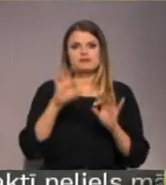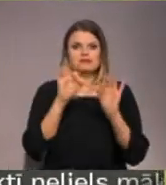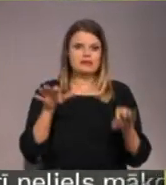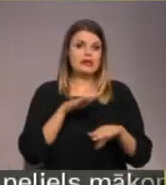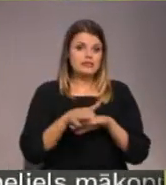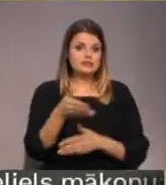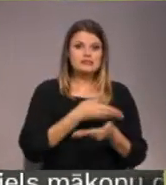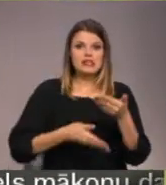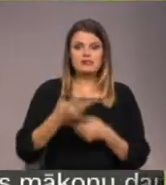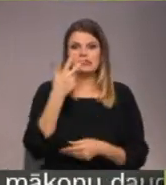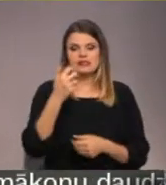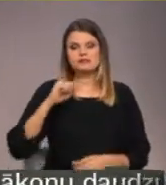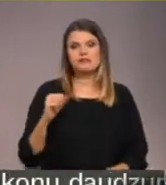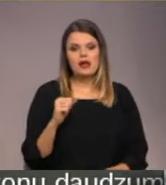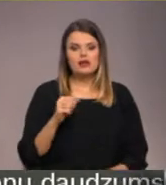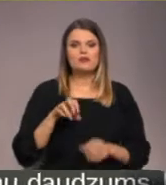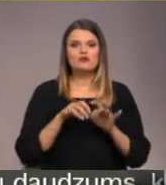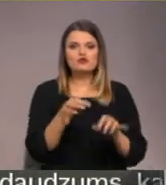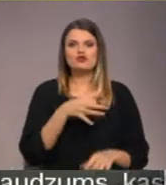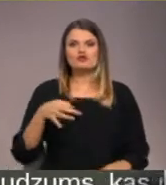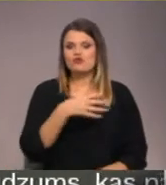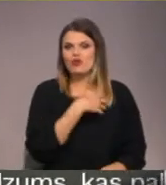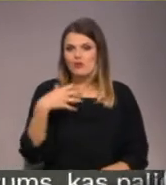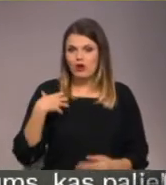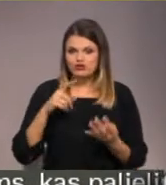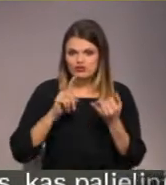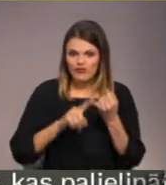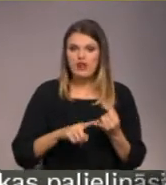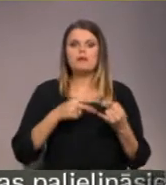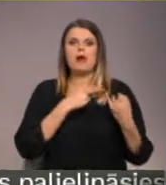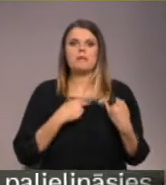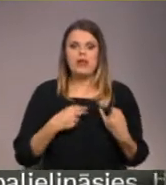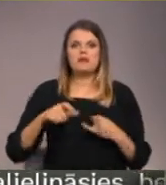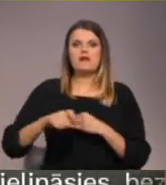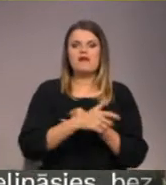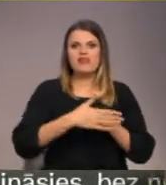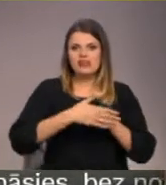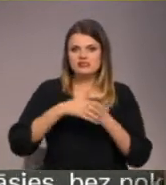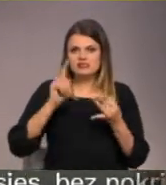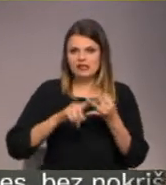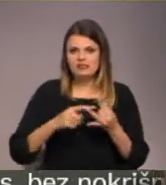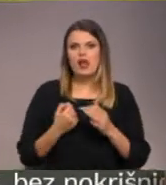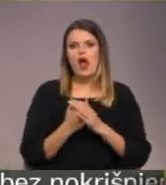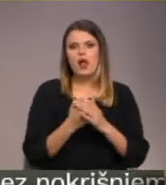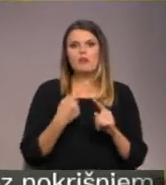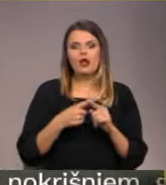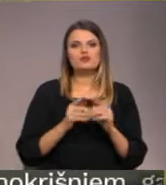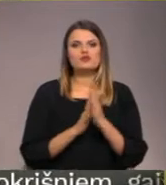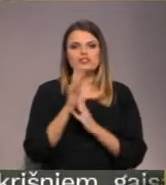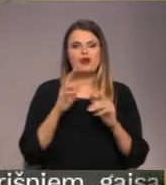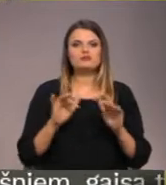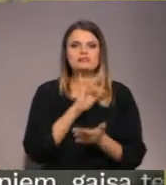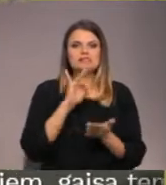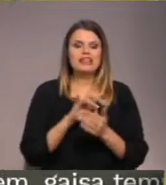īstenot, sadarbojoties 3 partneriem, Skrundas noda pašvaldībai biedrībai Ventas krasta, kā arī atbalsta un izaugsmes centra Droša